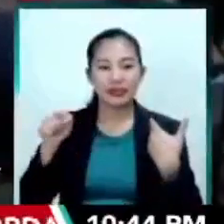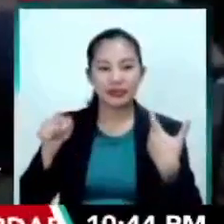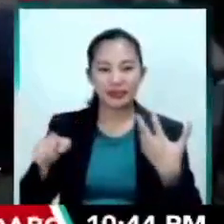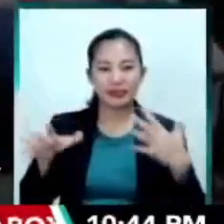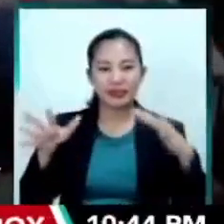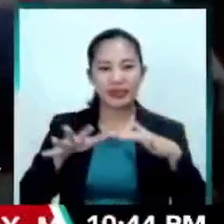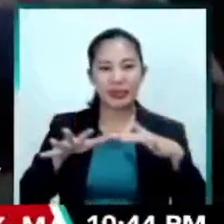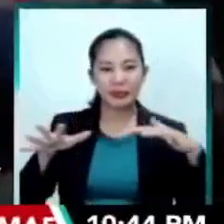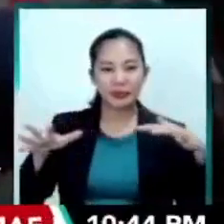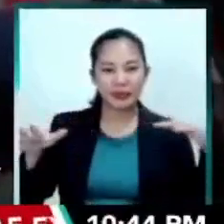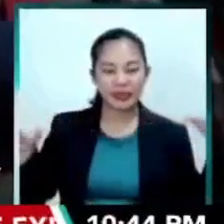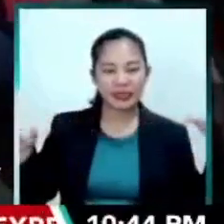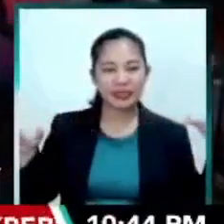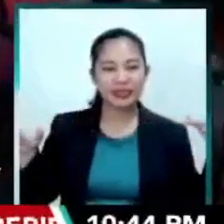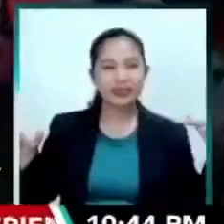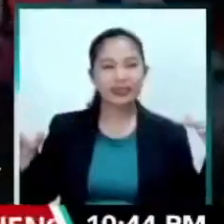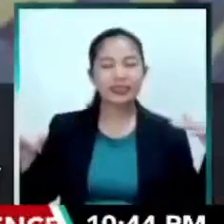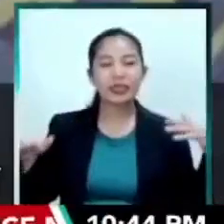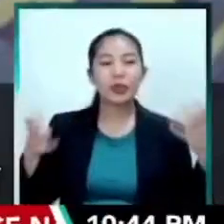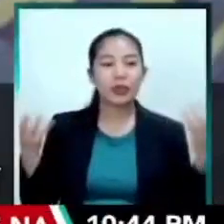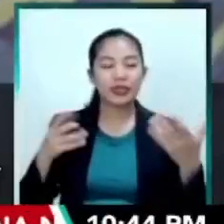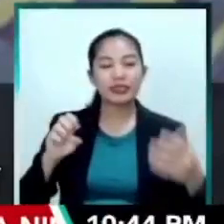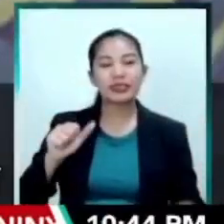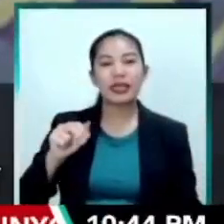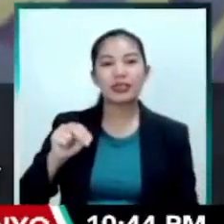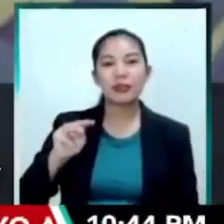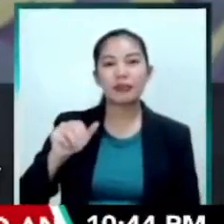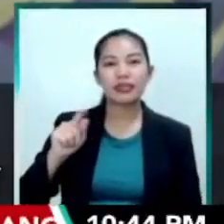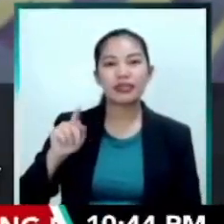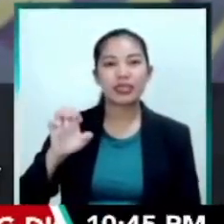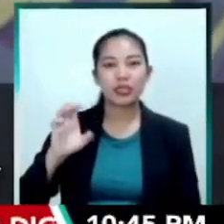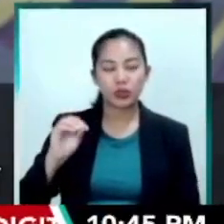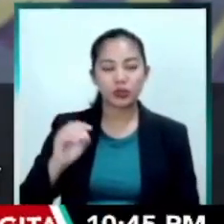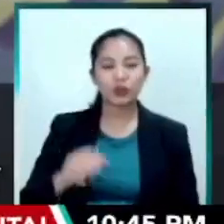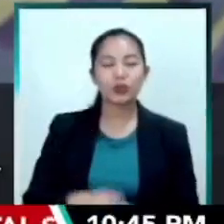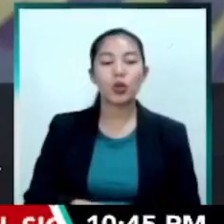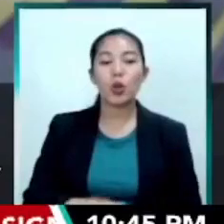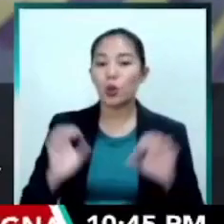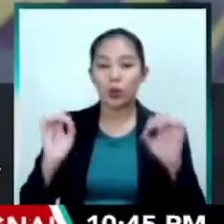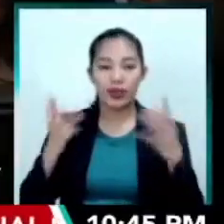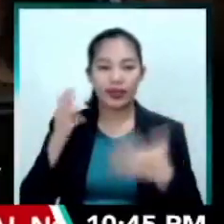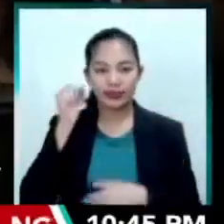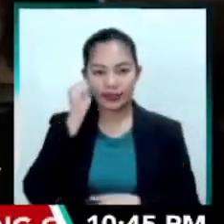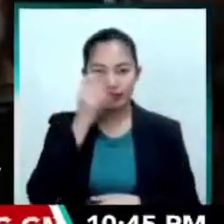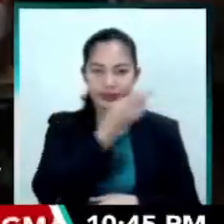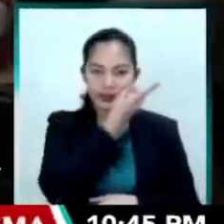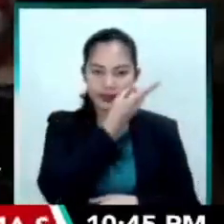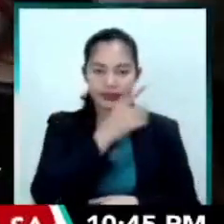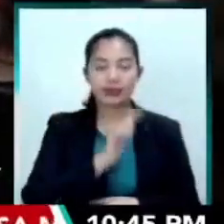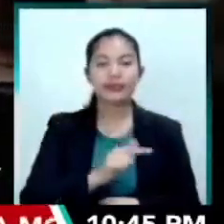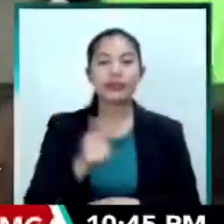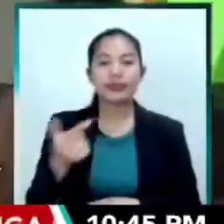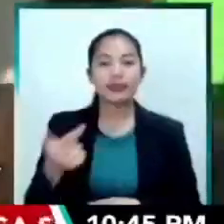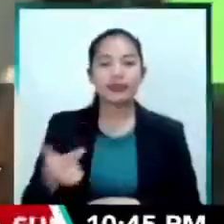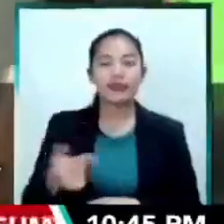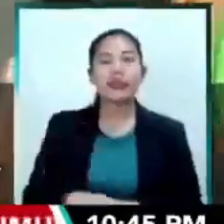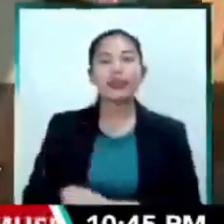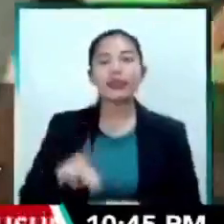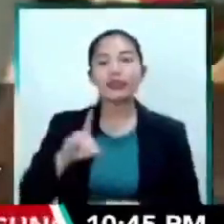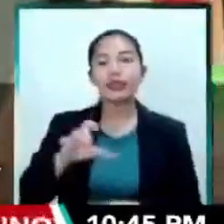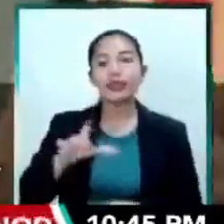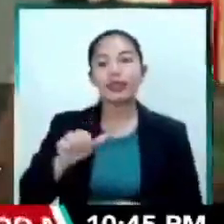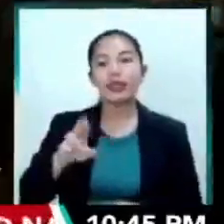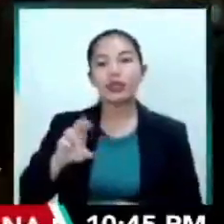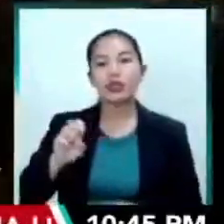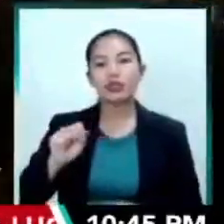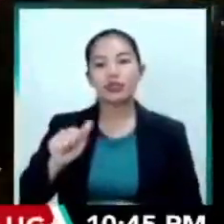Batasan San Mateo Road. Wala sa campaign rally si Mayor Sara Duterte. Si Senator Bong de la Rosa ang kumatuwan sa kanya. Sa